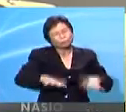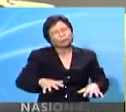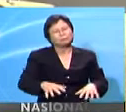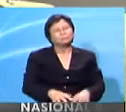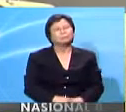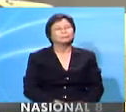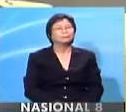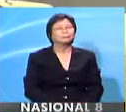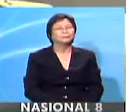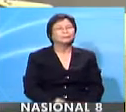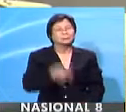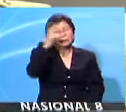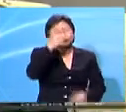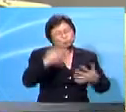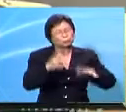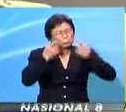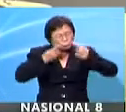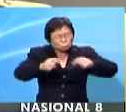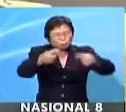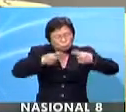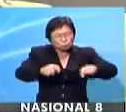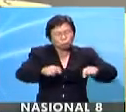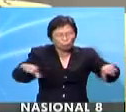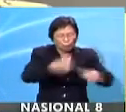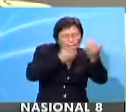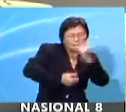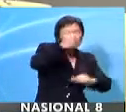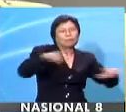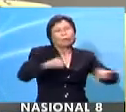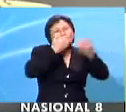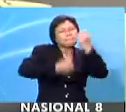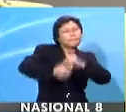beberapa upaya untuk menampung yang terbaik untuk